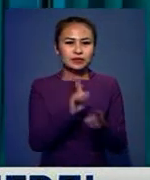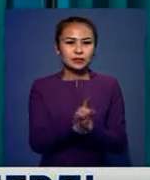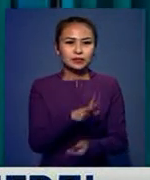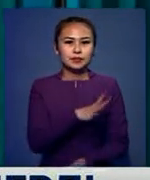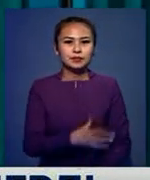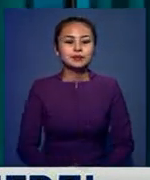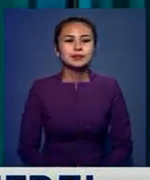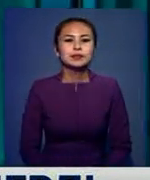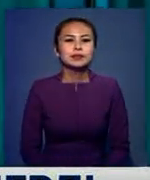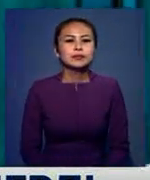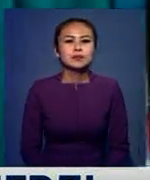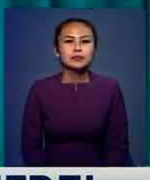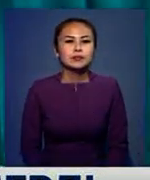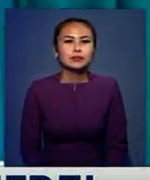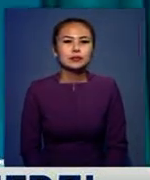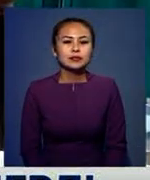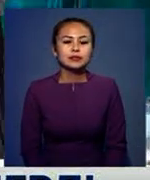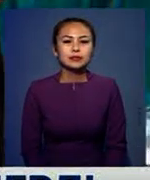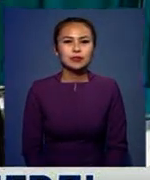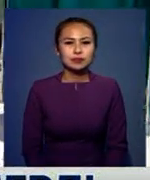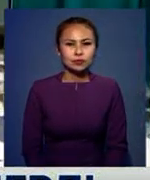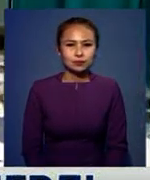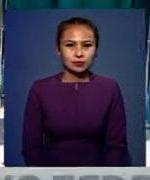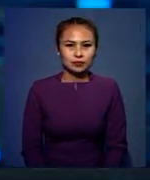Каричпен де пікір алмасты.